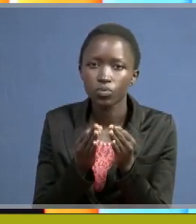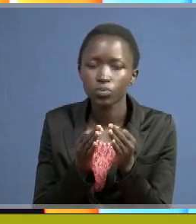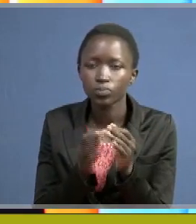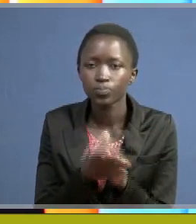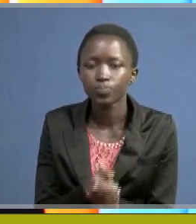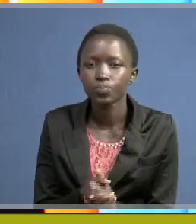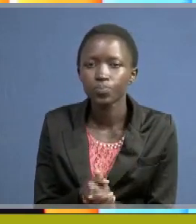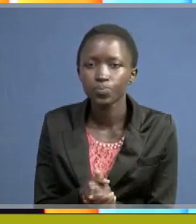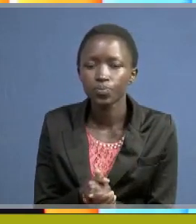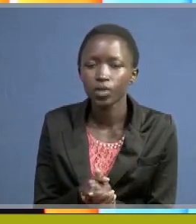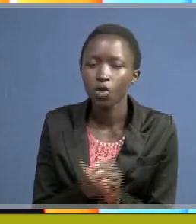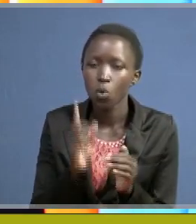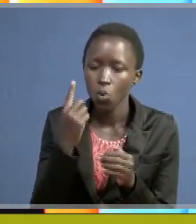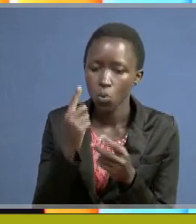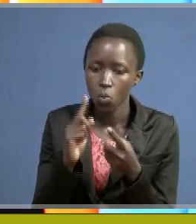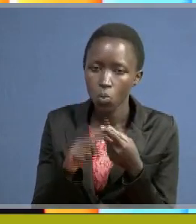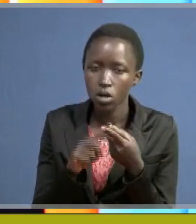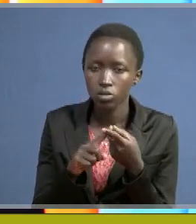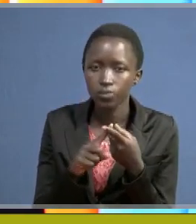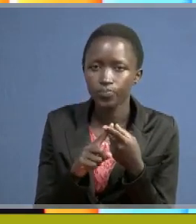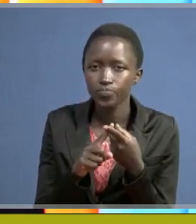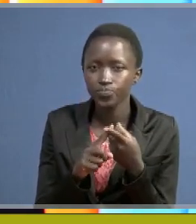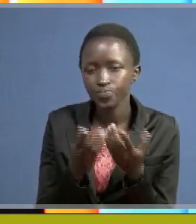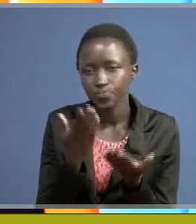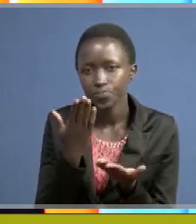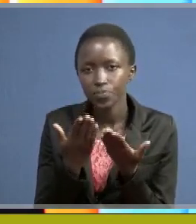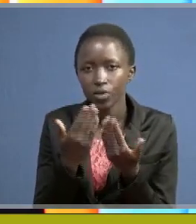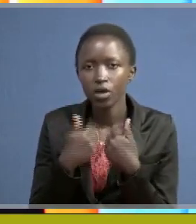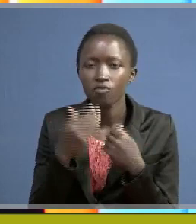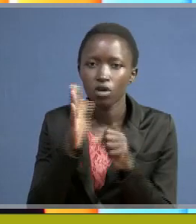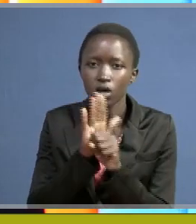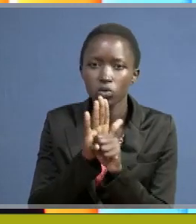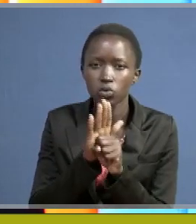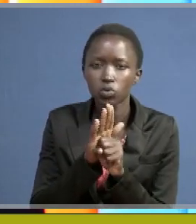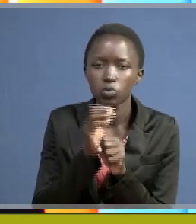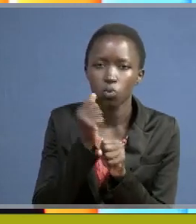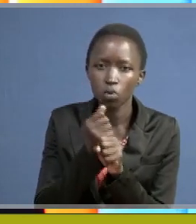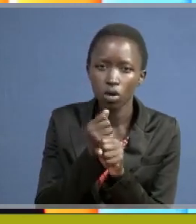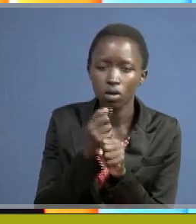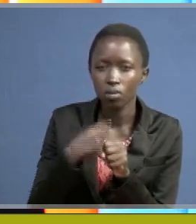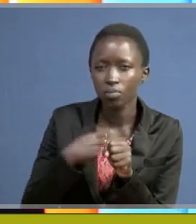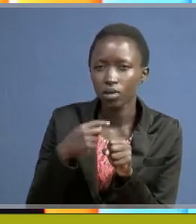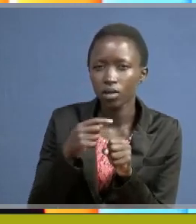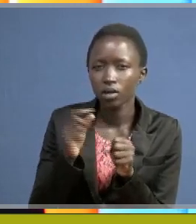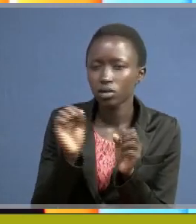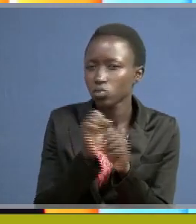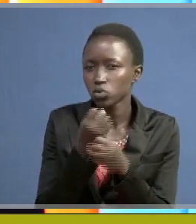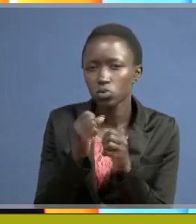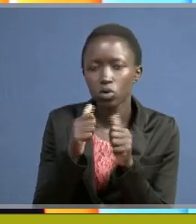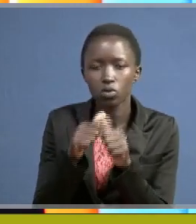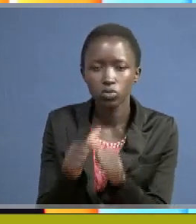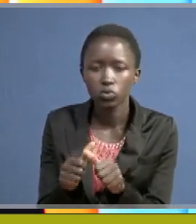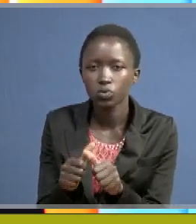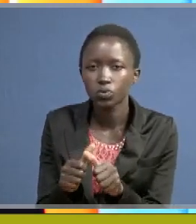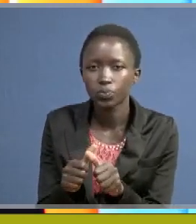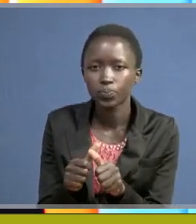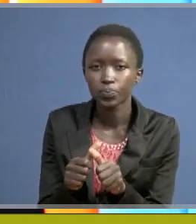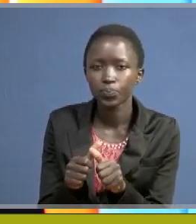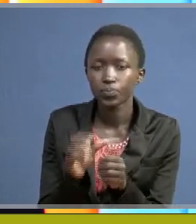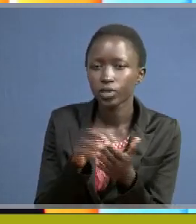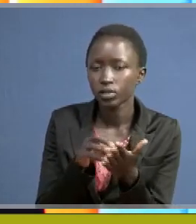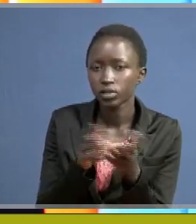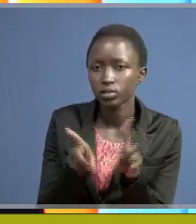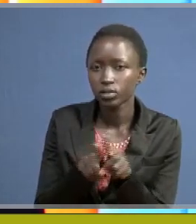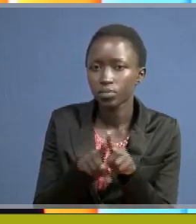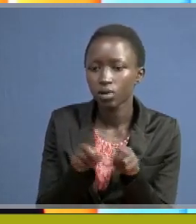themselves. One of them may be that I have so much work and I think I can't cope with this particular case,